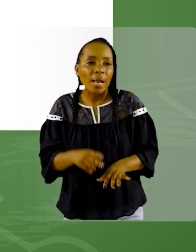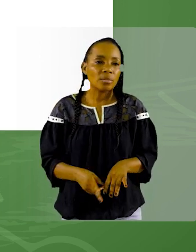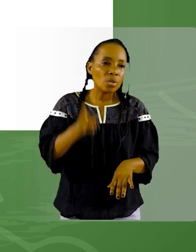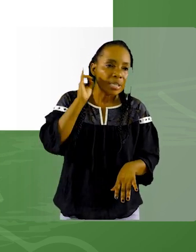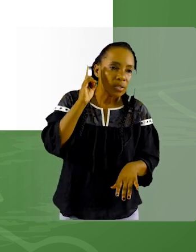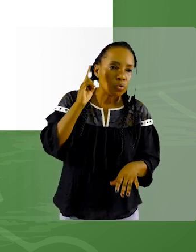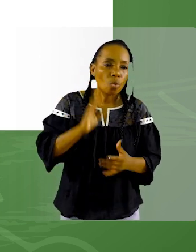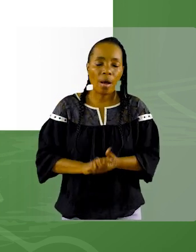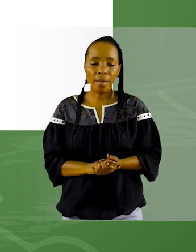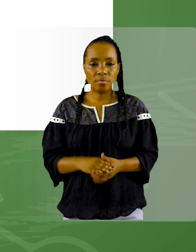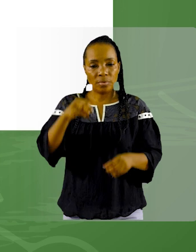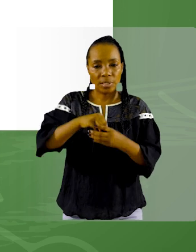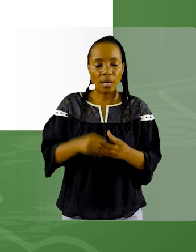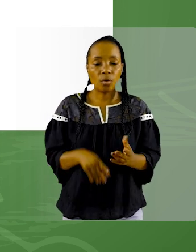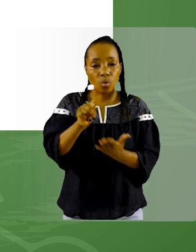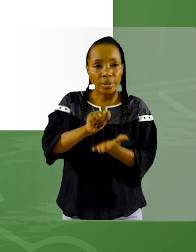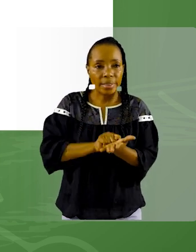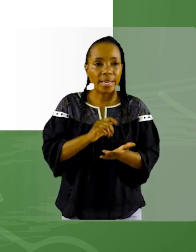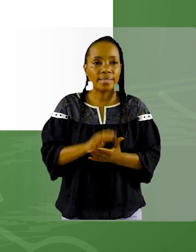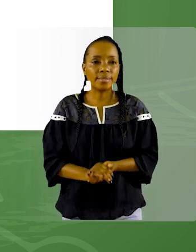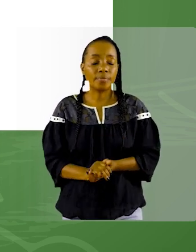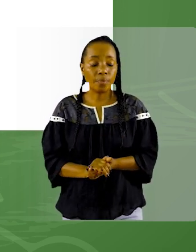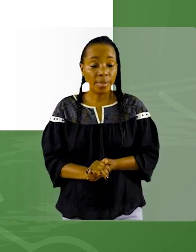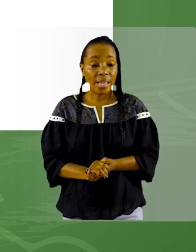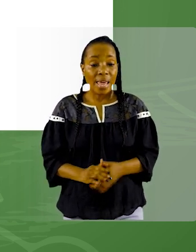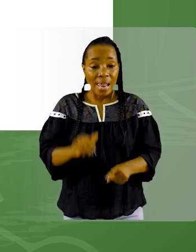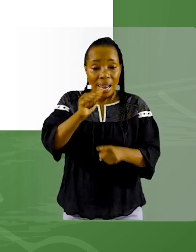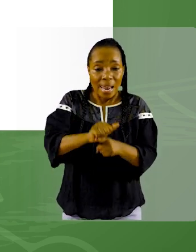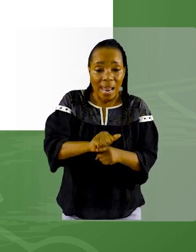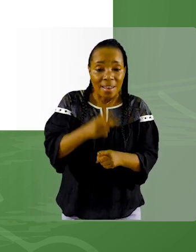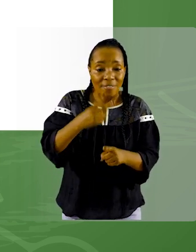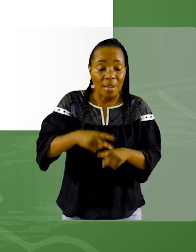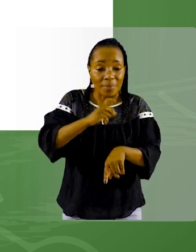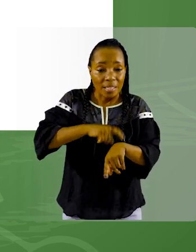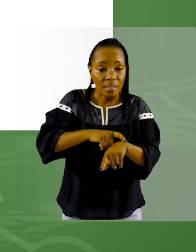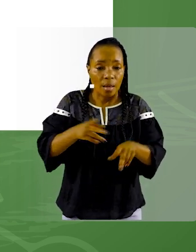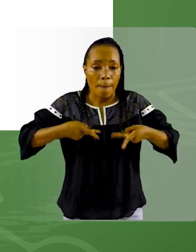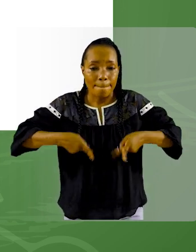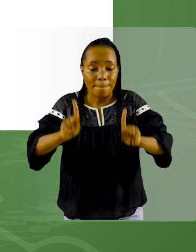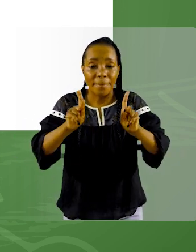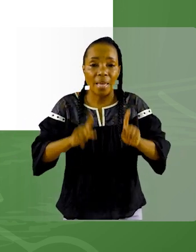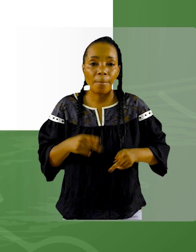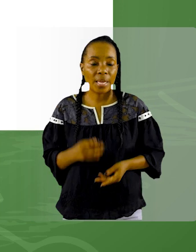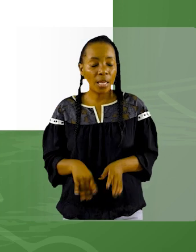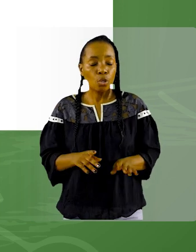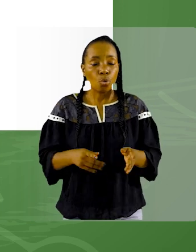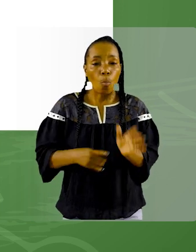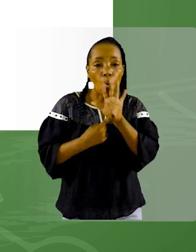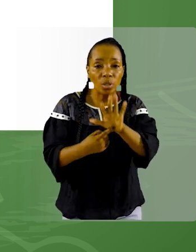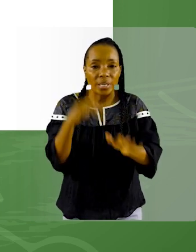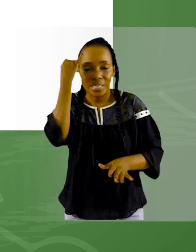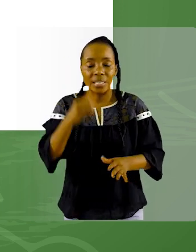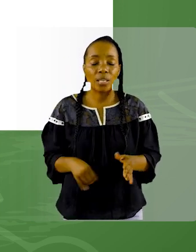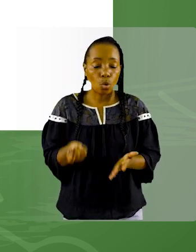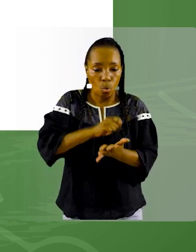indice-là. L'adverbe de temps toujours permet de présenter la position de l'auteur comme une vérité absolue. Deuxième